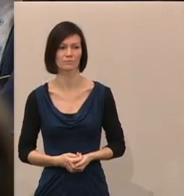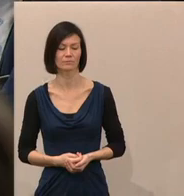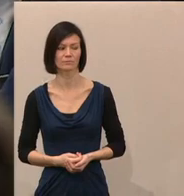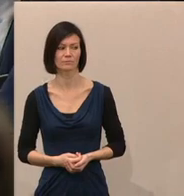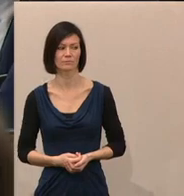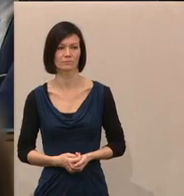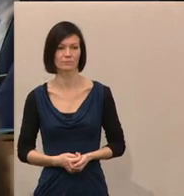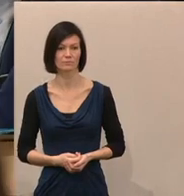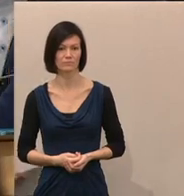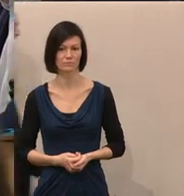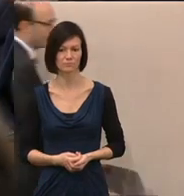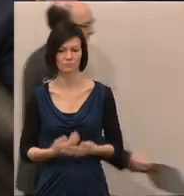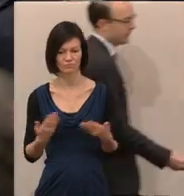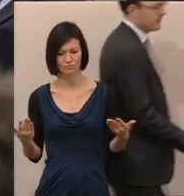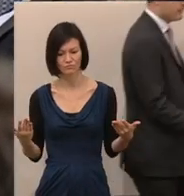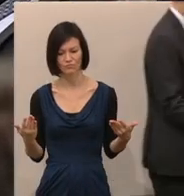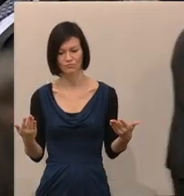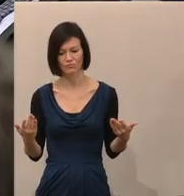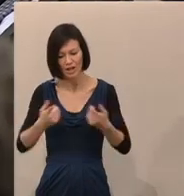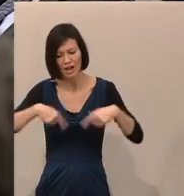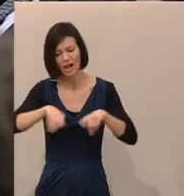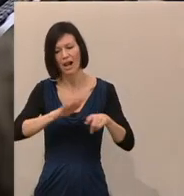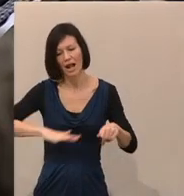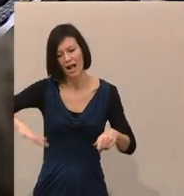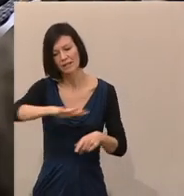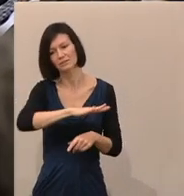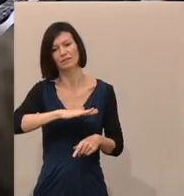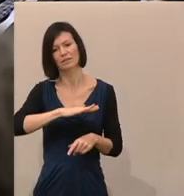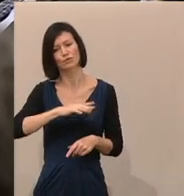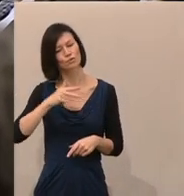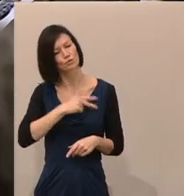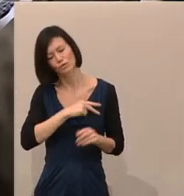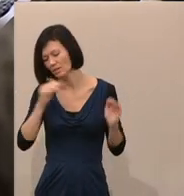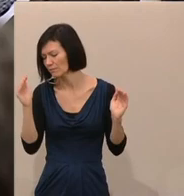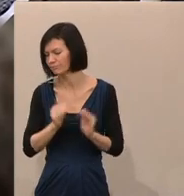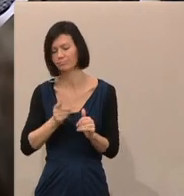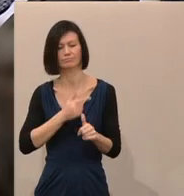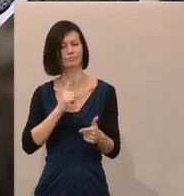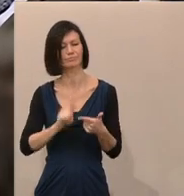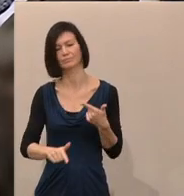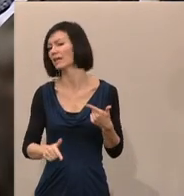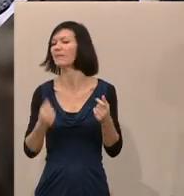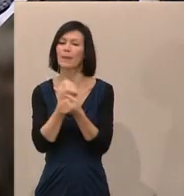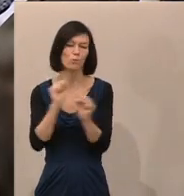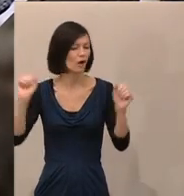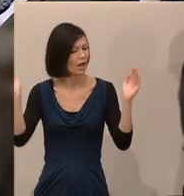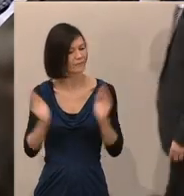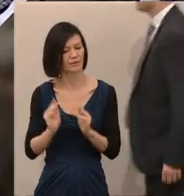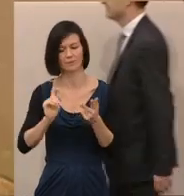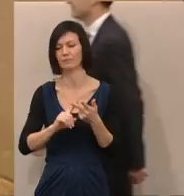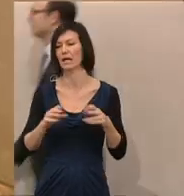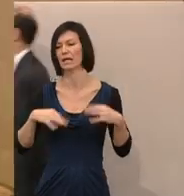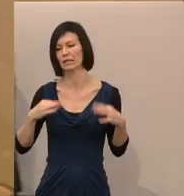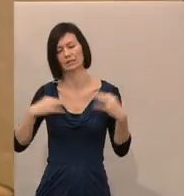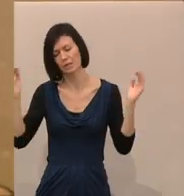Sie haben das Land unsozialer, undemokratischer, ungesünder und